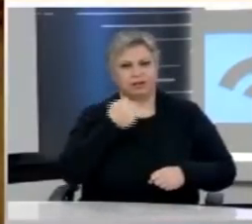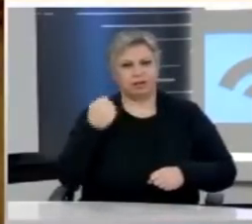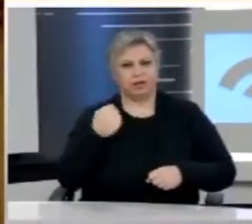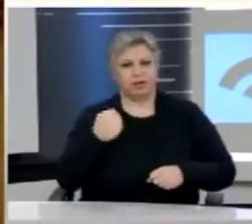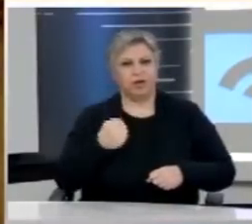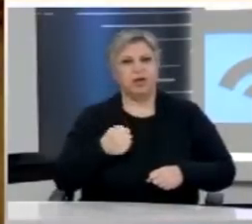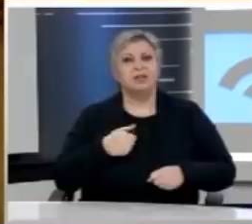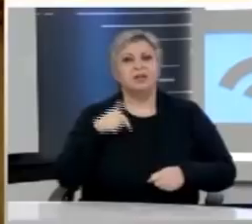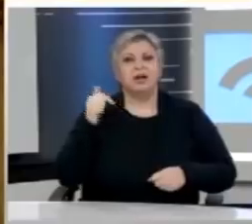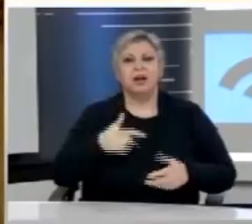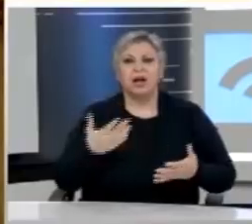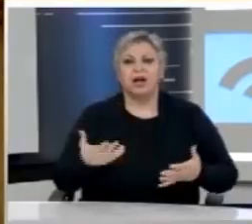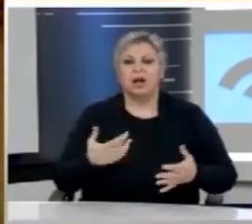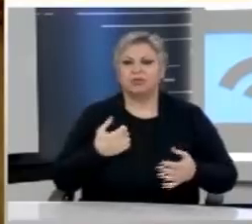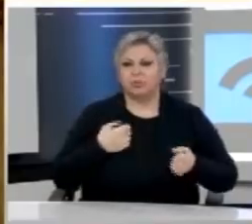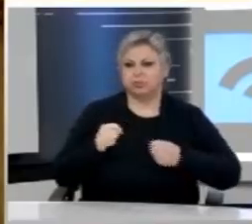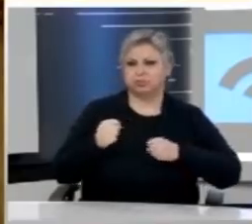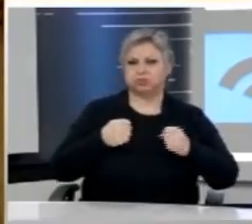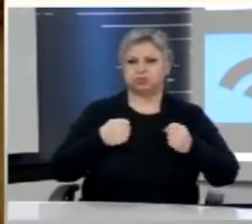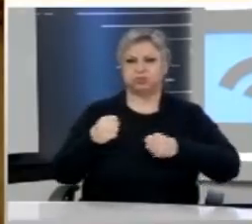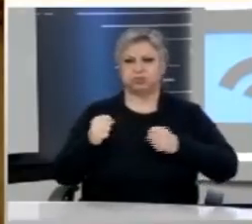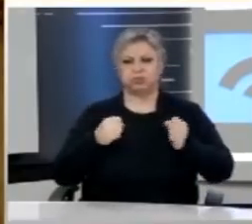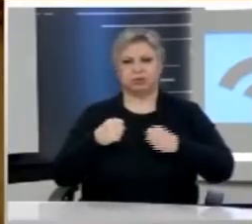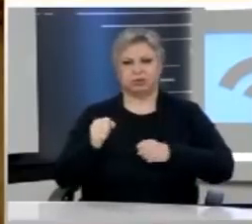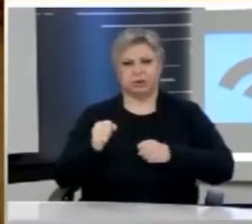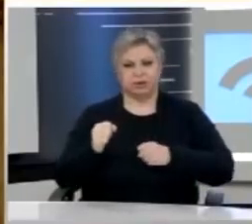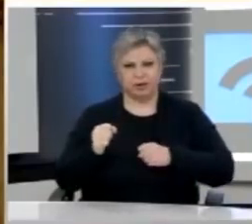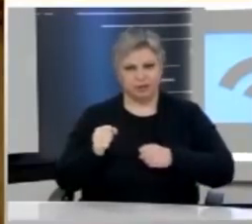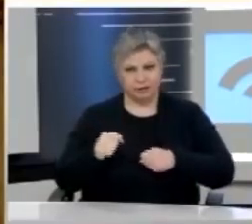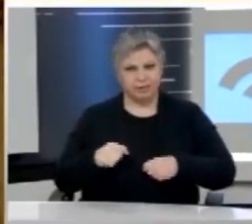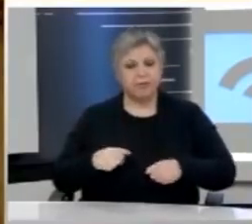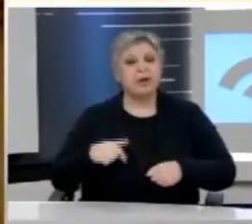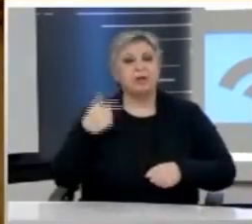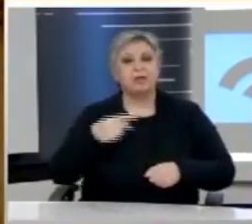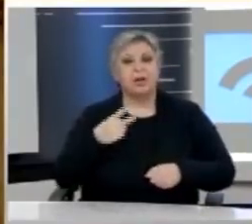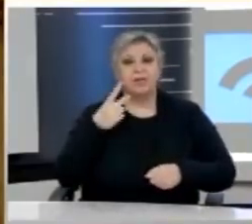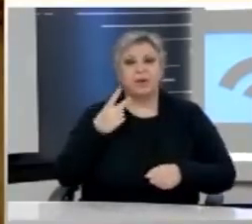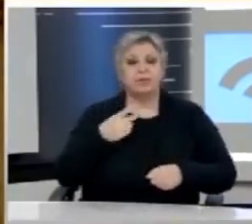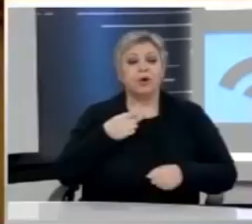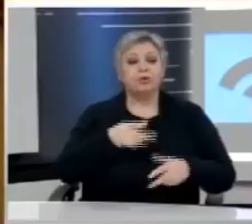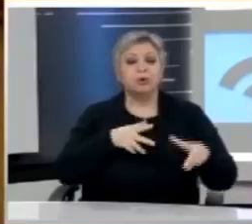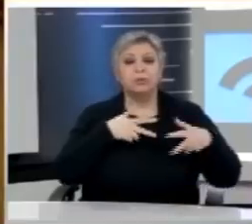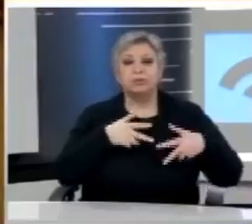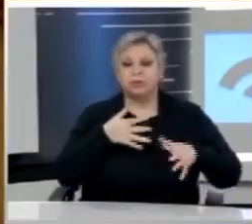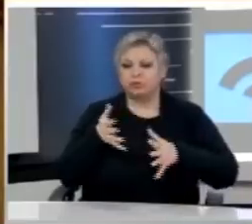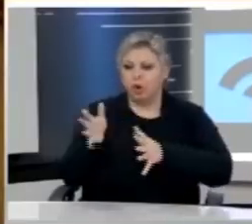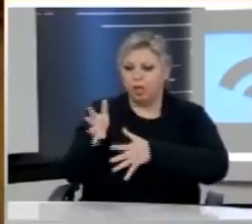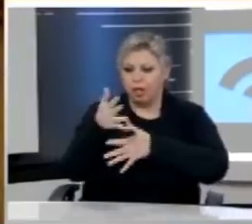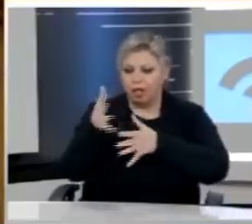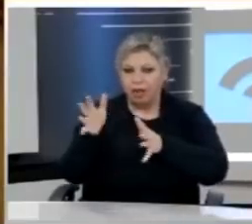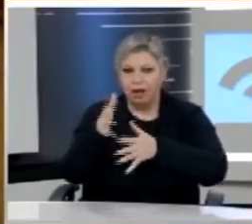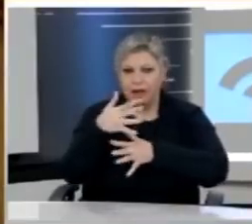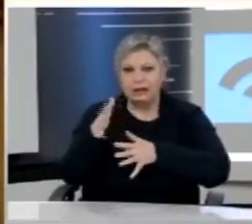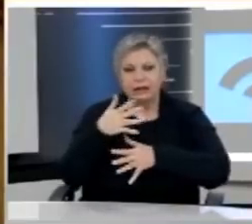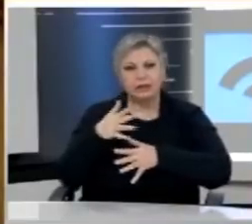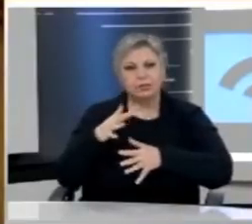συντηρητικοποίηση, αντιδραστικοποίηση τμήματων του λαού, αφού ο λαϊκισμός, ο έρπον φασισμός τέτοιων